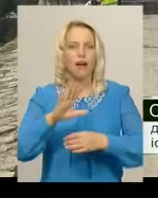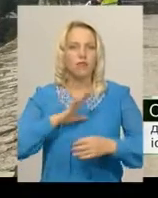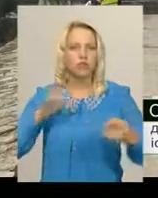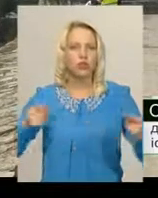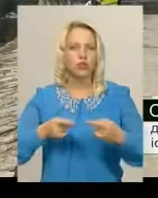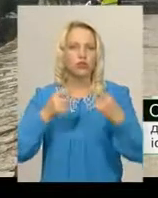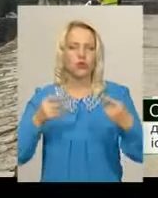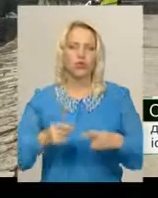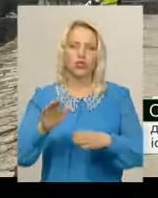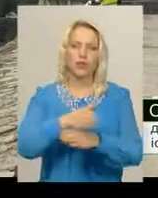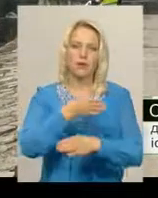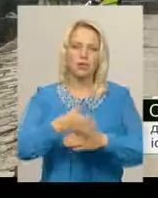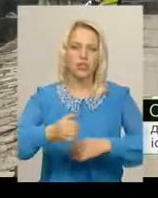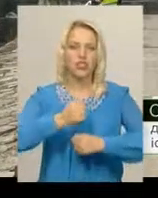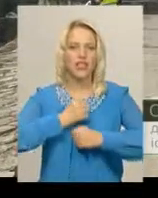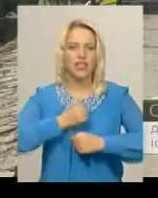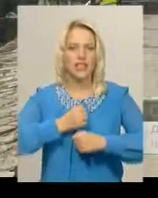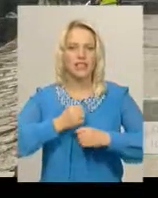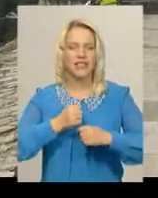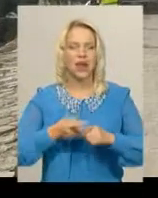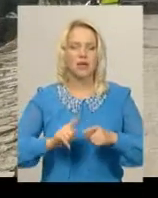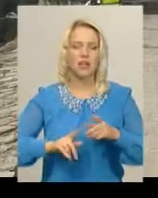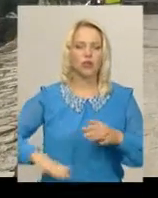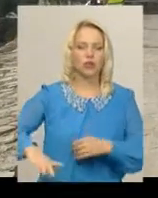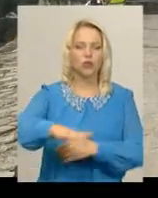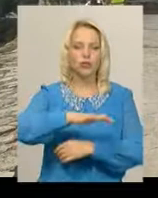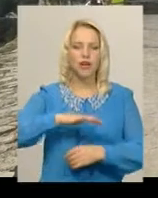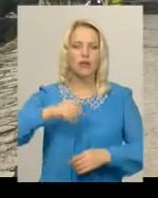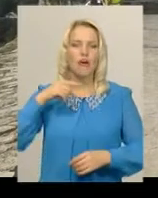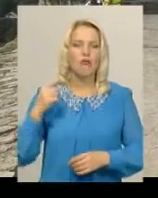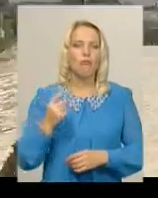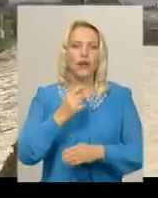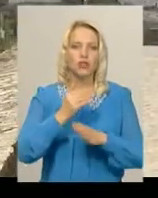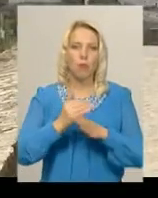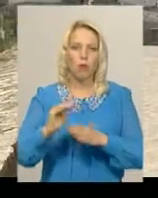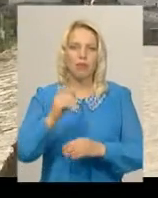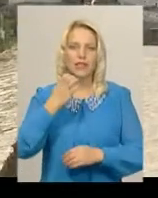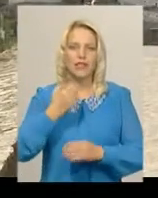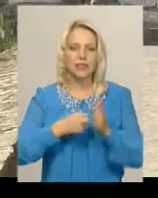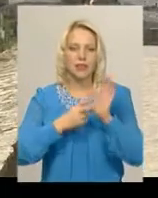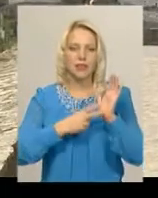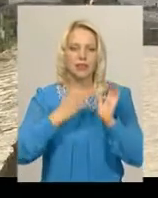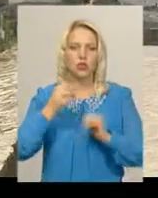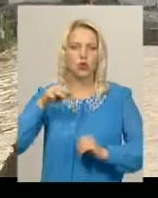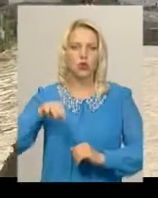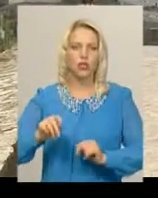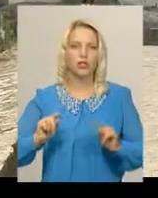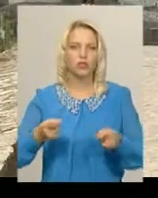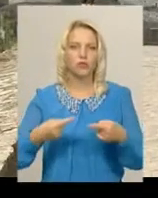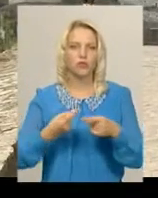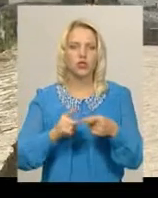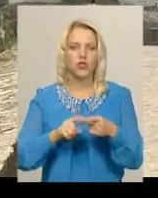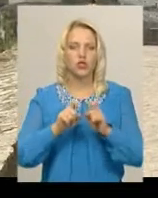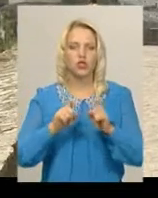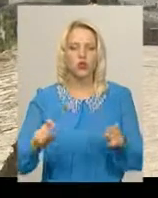між військами на цьому терені в першій половині 17-го століття. Чому саме школа? Це захід, який ми